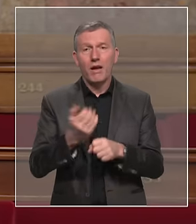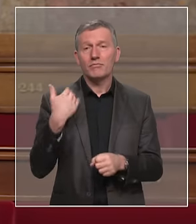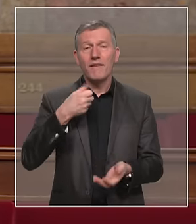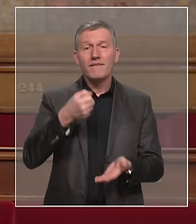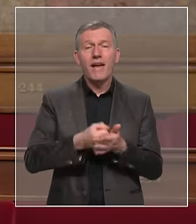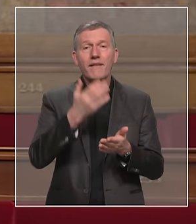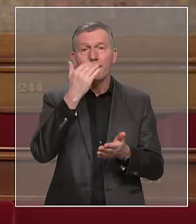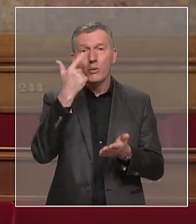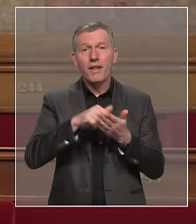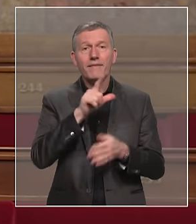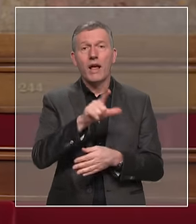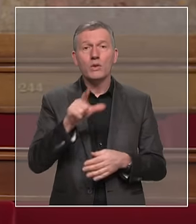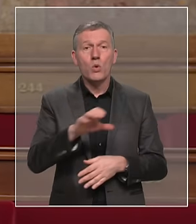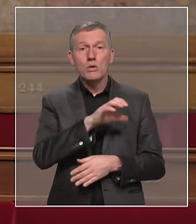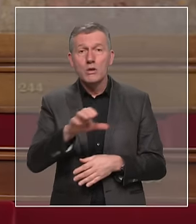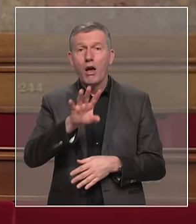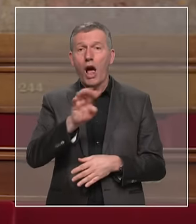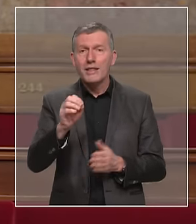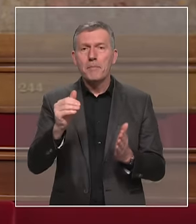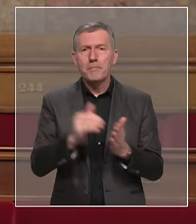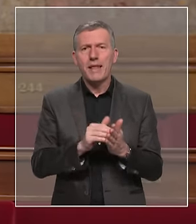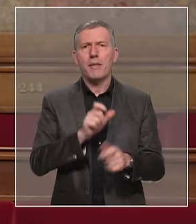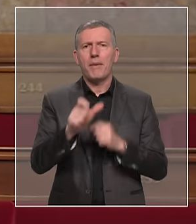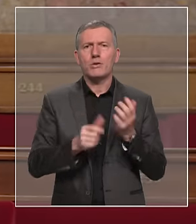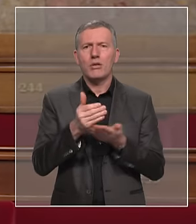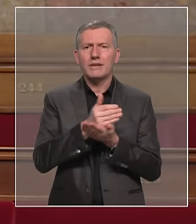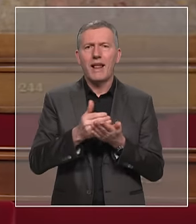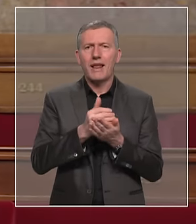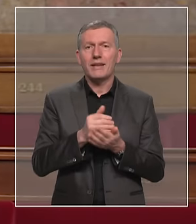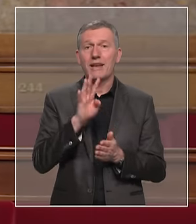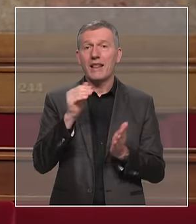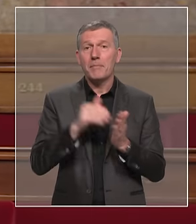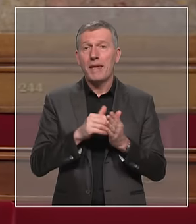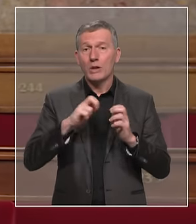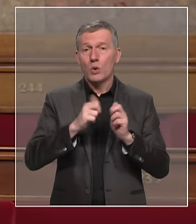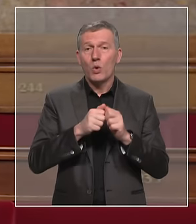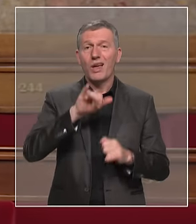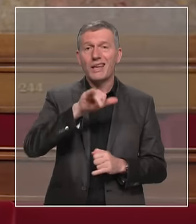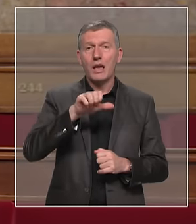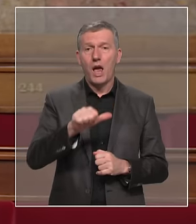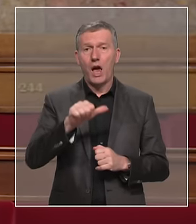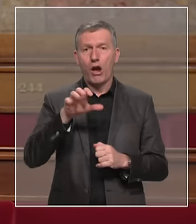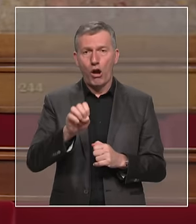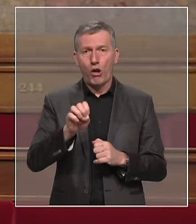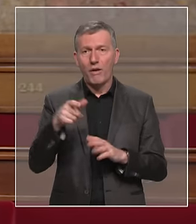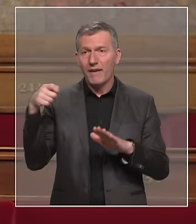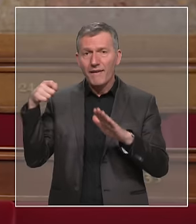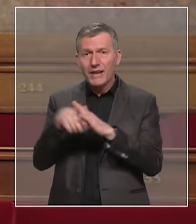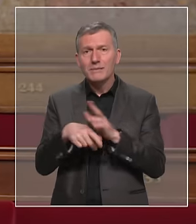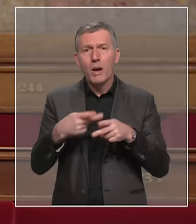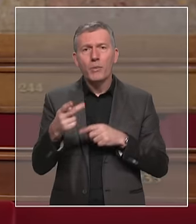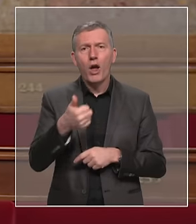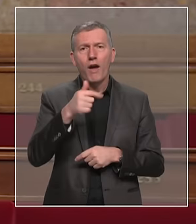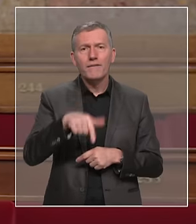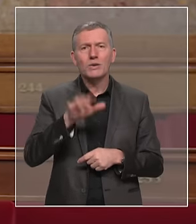février 2022, 140 000 bénéficiaires étaient salariés d'une des 4 000 structures de l'IAE pour un financement public estimé à